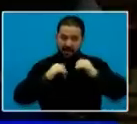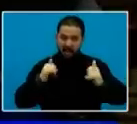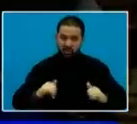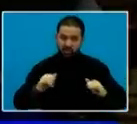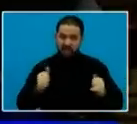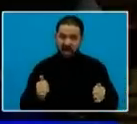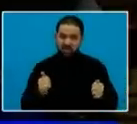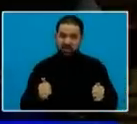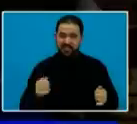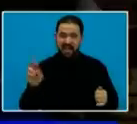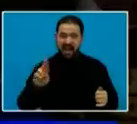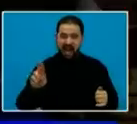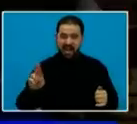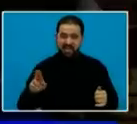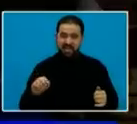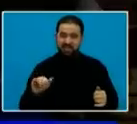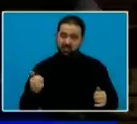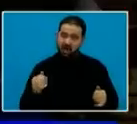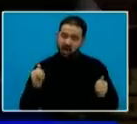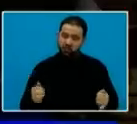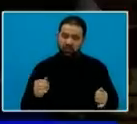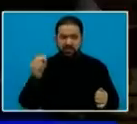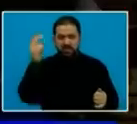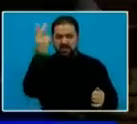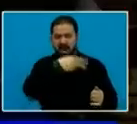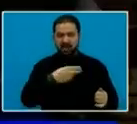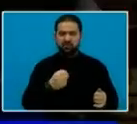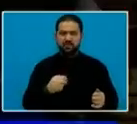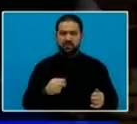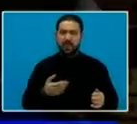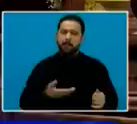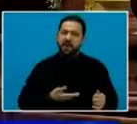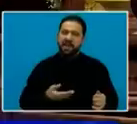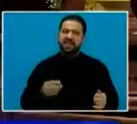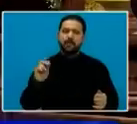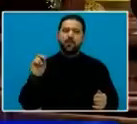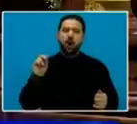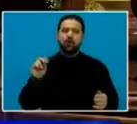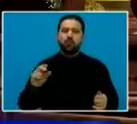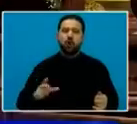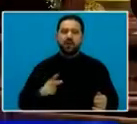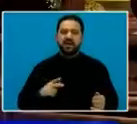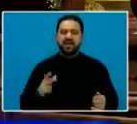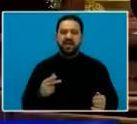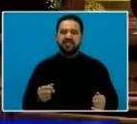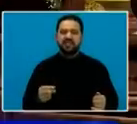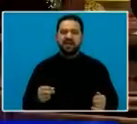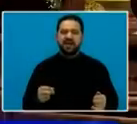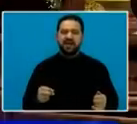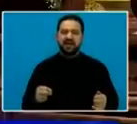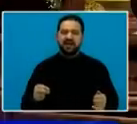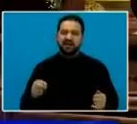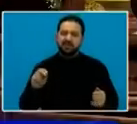acestei realități și atunci înțelegem pe deplin despre ce este vorba. Este el de presupus la începutul